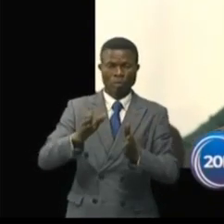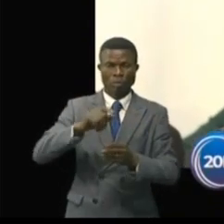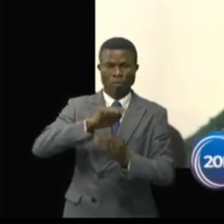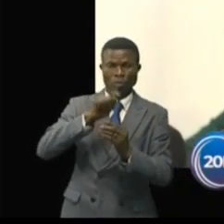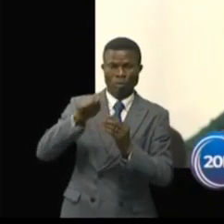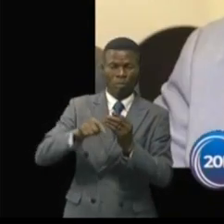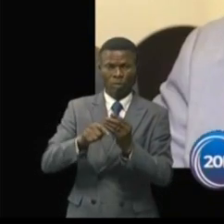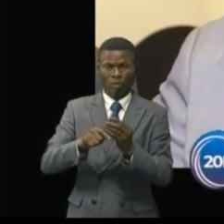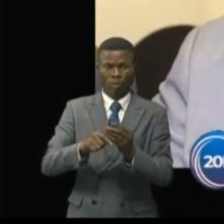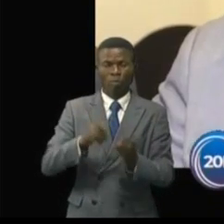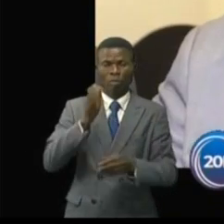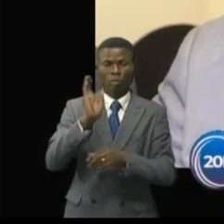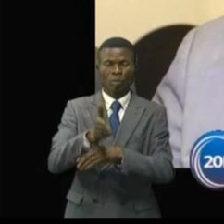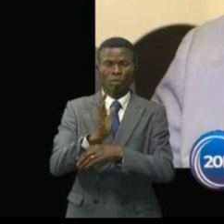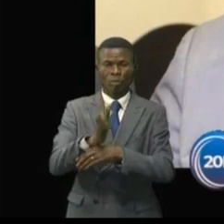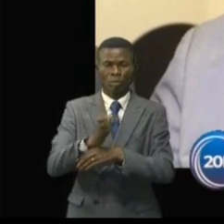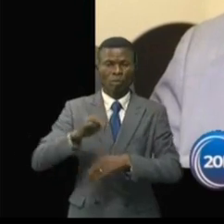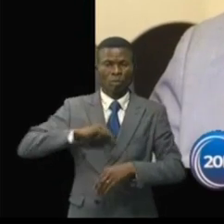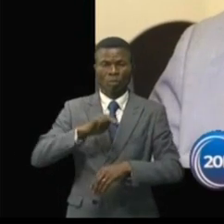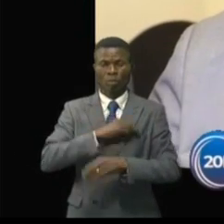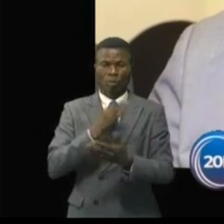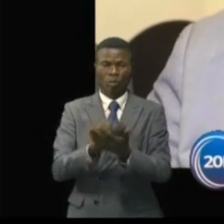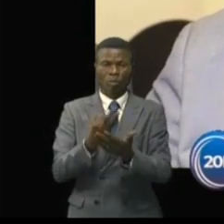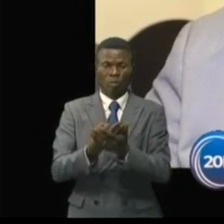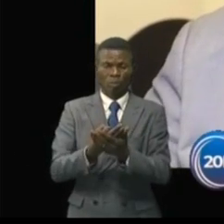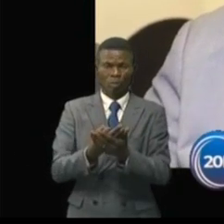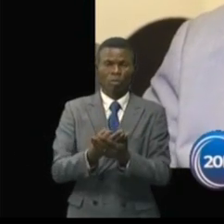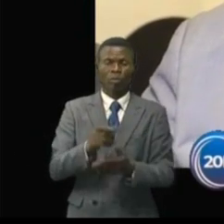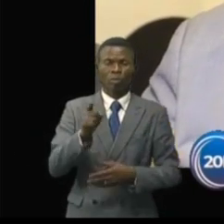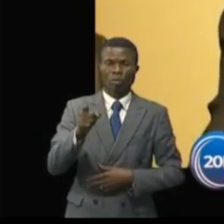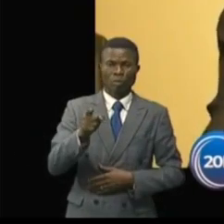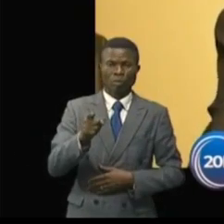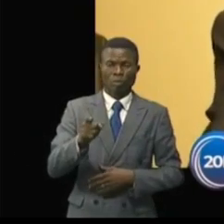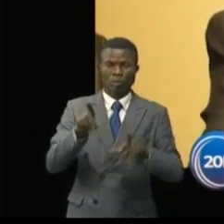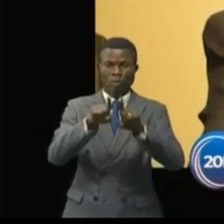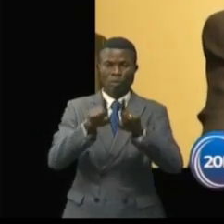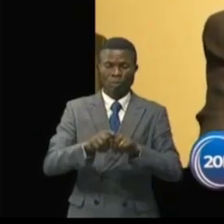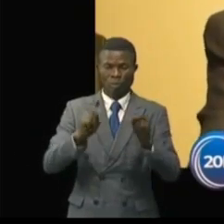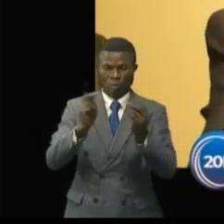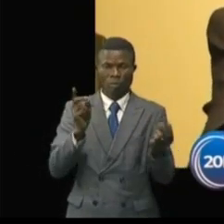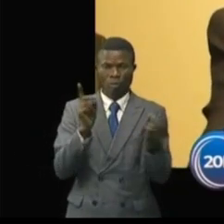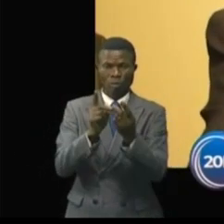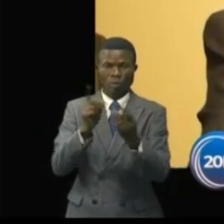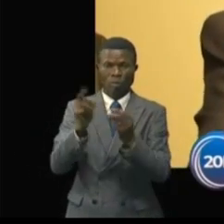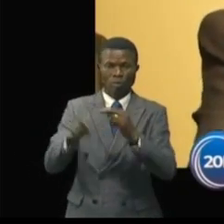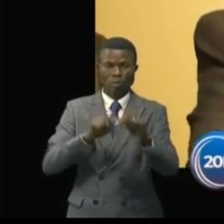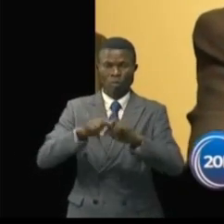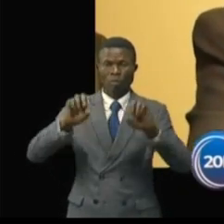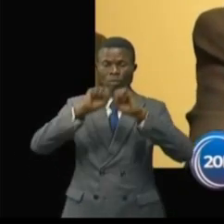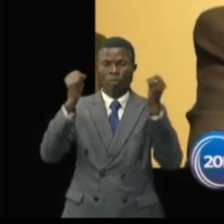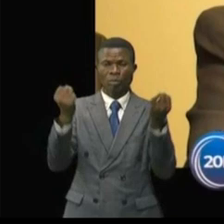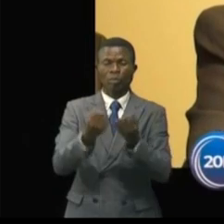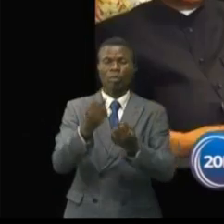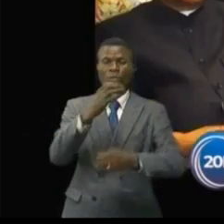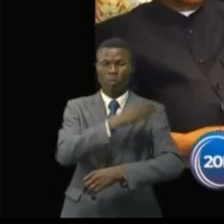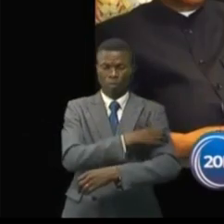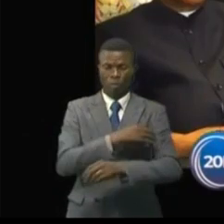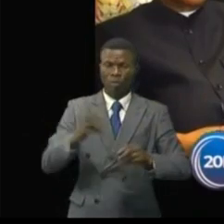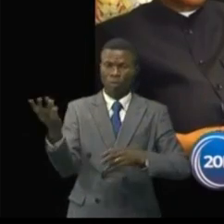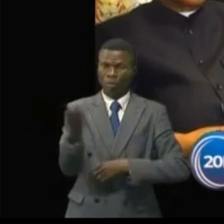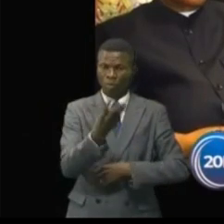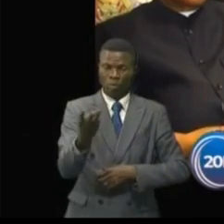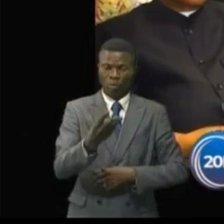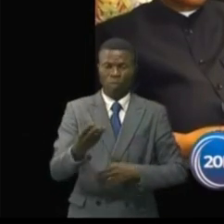comité d'orientation de la réforme des finances publiques COREF et le cadre de concertation nationale de la société civile ont tous